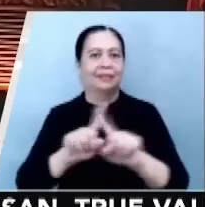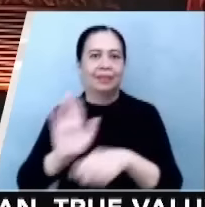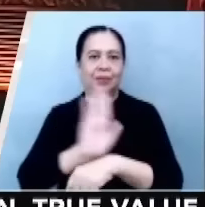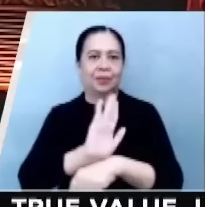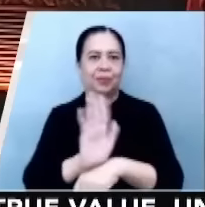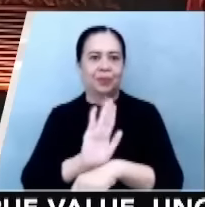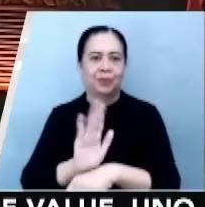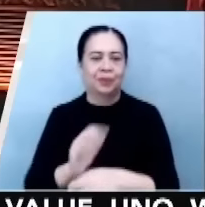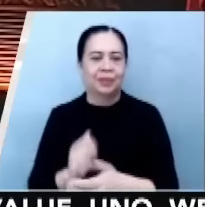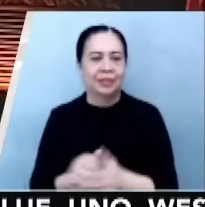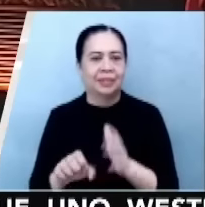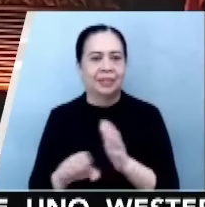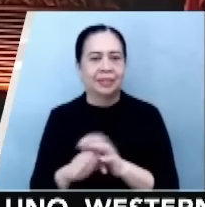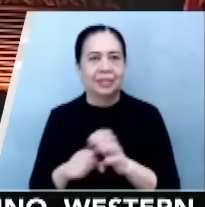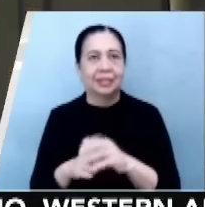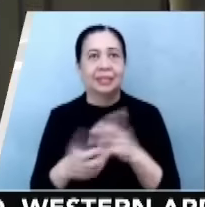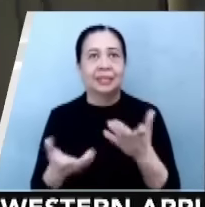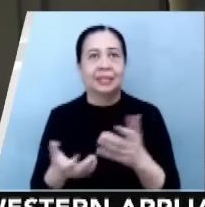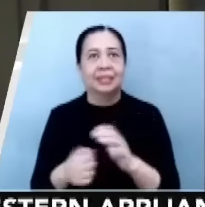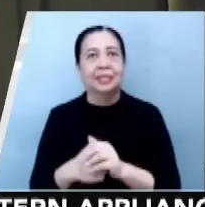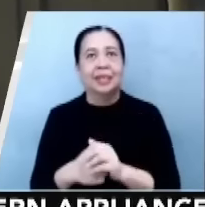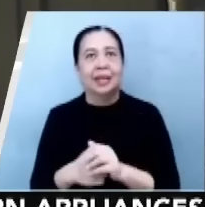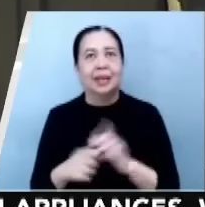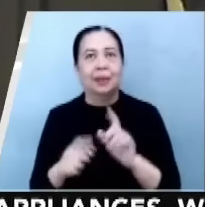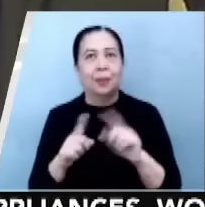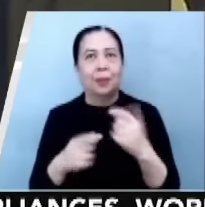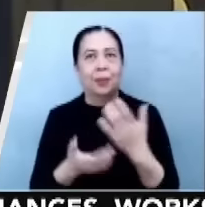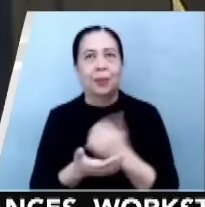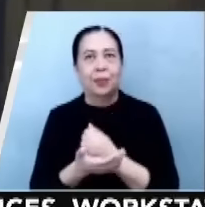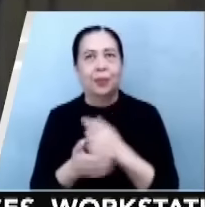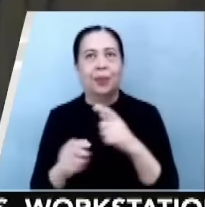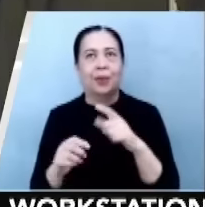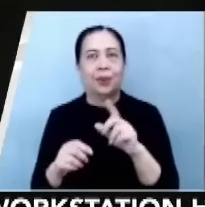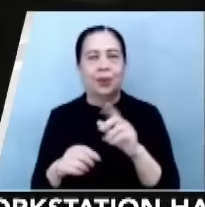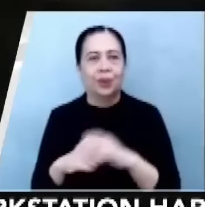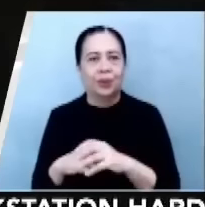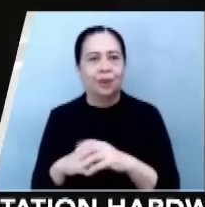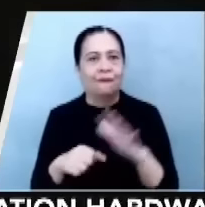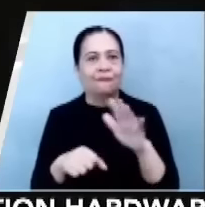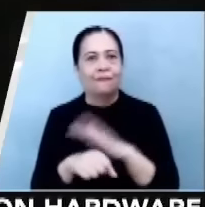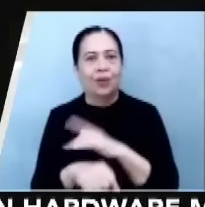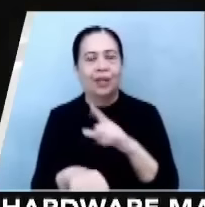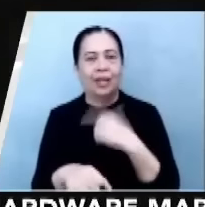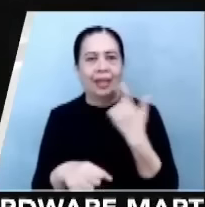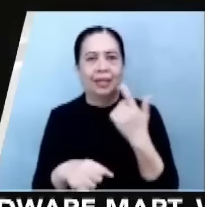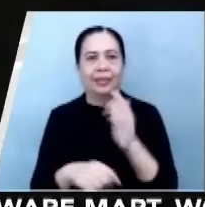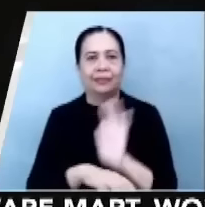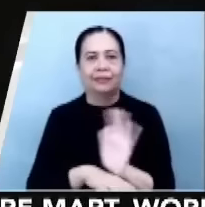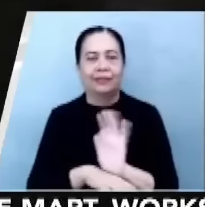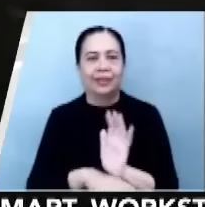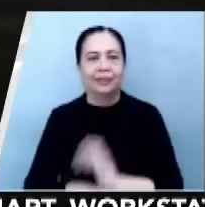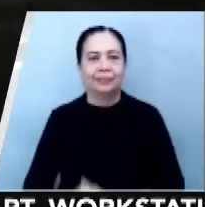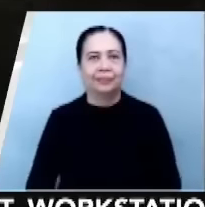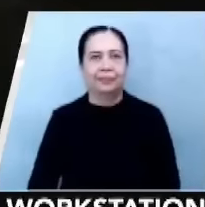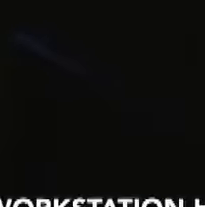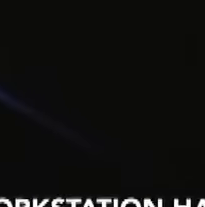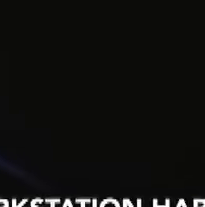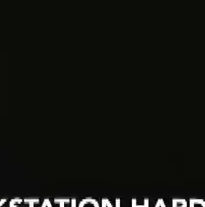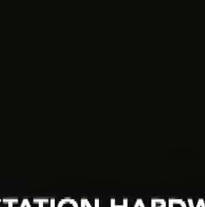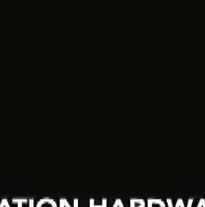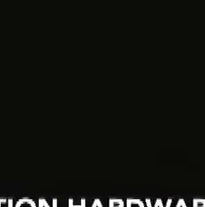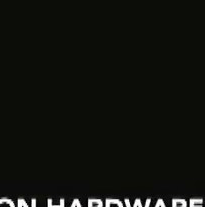ng Tumandok na Hakot Awards at hinirang na Best Full-Length Film. Aubrey Carampel, updated sa